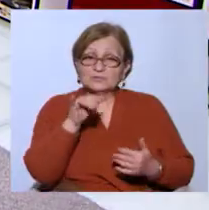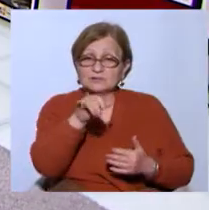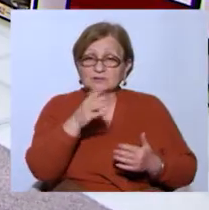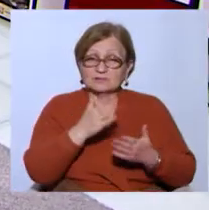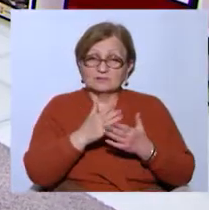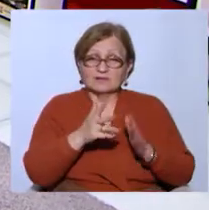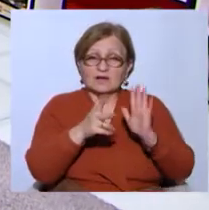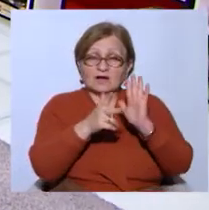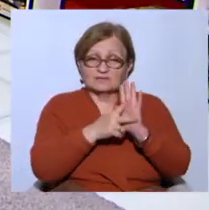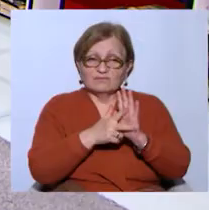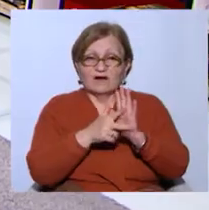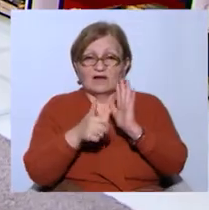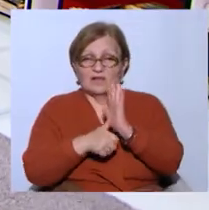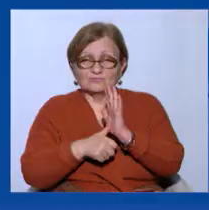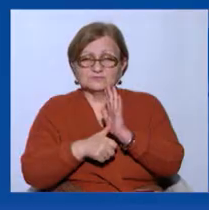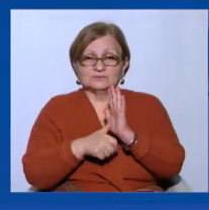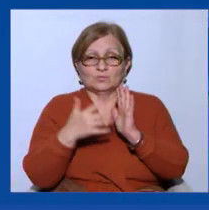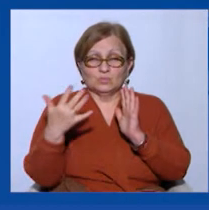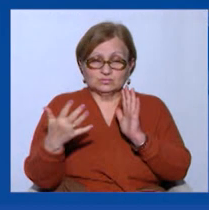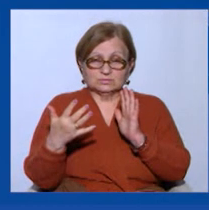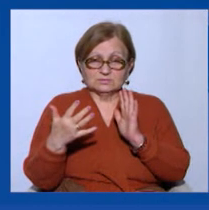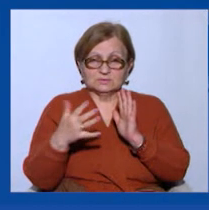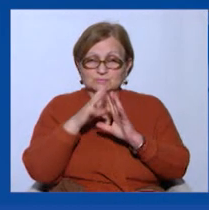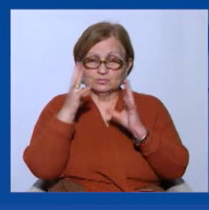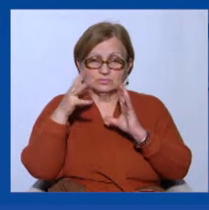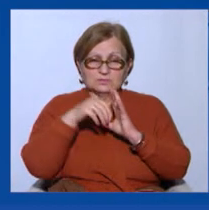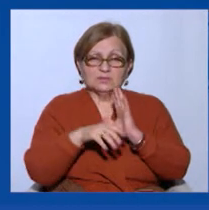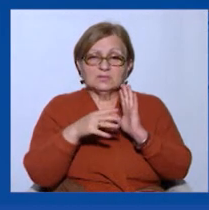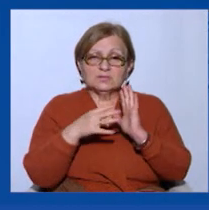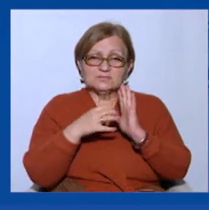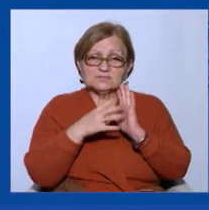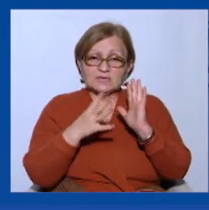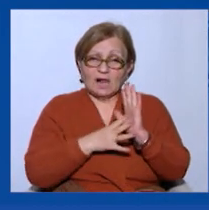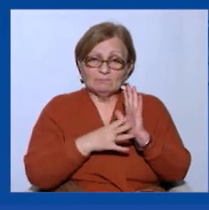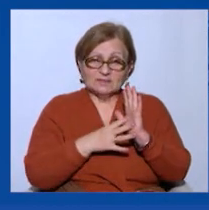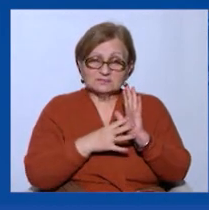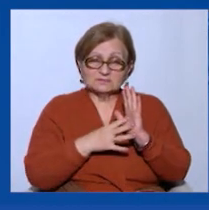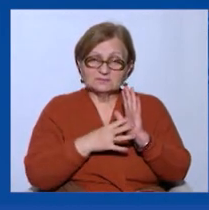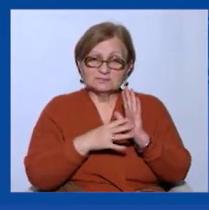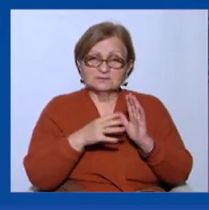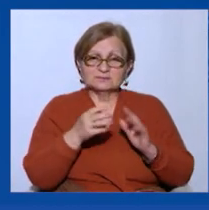ნივთი 8, 6, 5, ხო, გამოდის 19, მაგრამ ამ შემთხვევაში